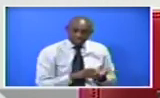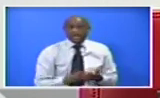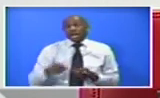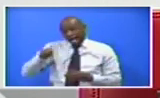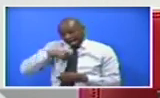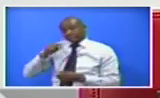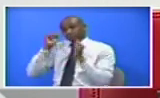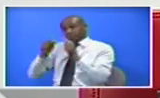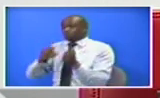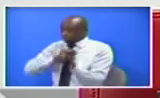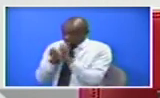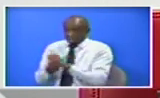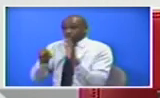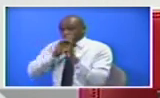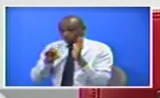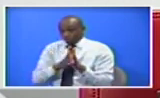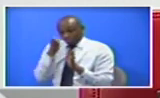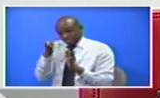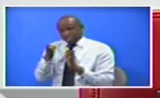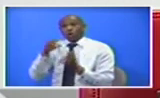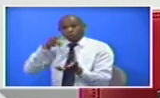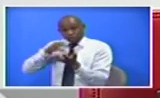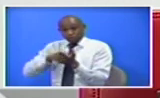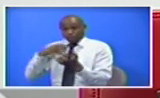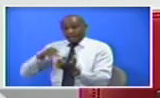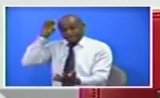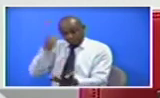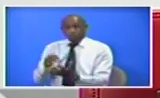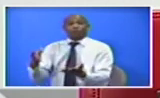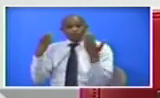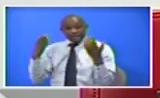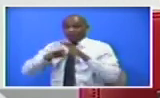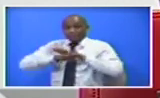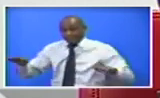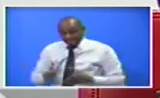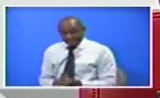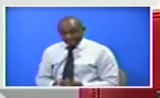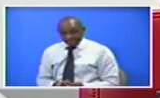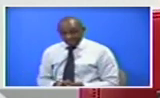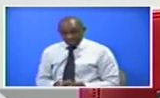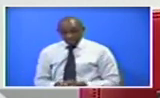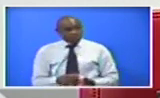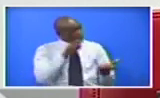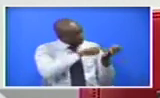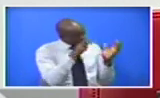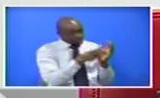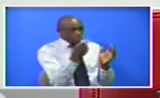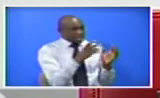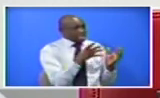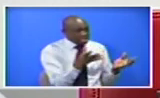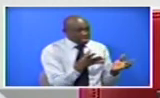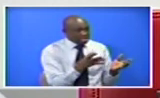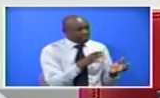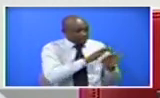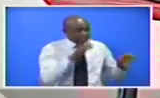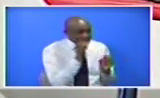kubadilisha katiba ili hizi nyadhifa ziwe nyadhifa za kudumu. Kwa sasa hivi ni nyadhifa shikilizi tu. Ni nyadhifa shikilizi kwa